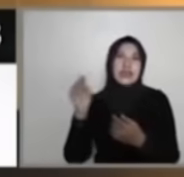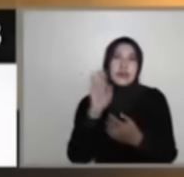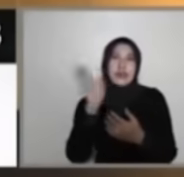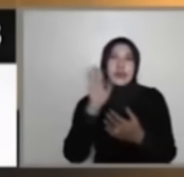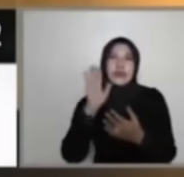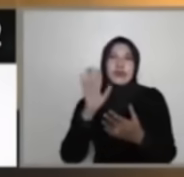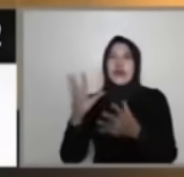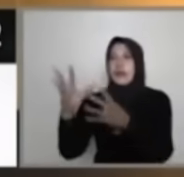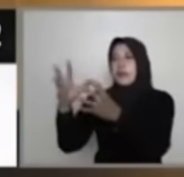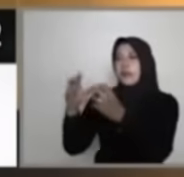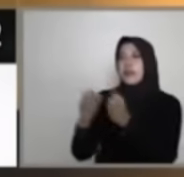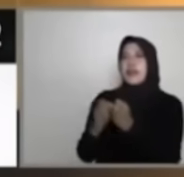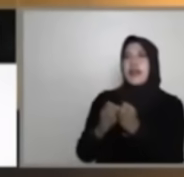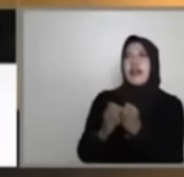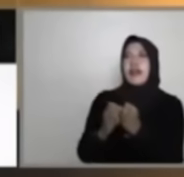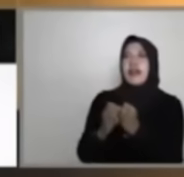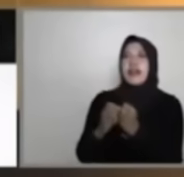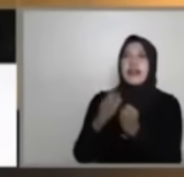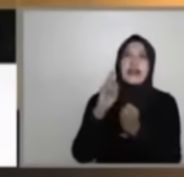milik golongan.